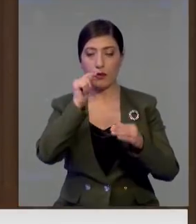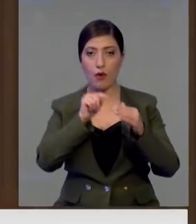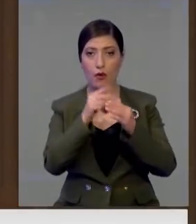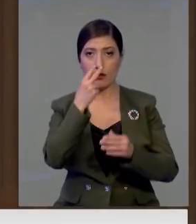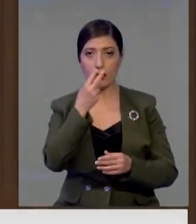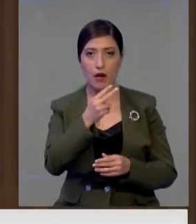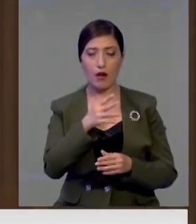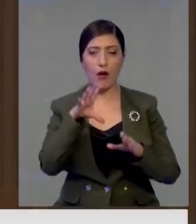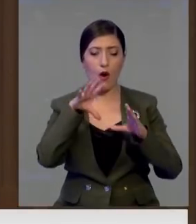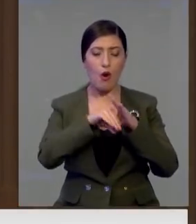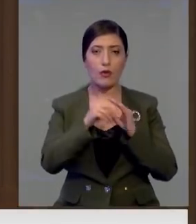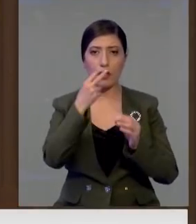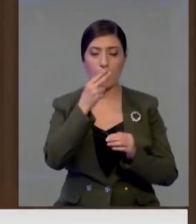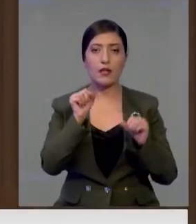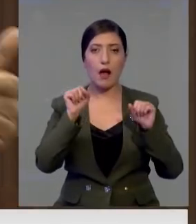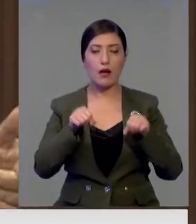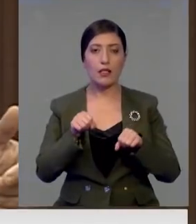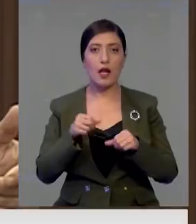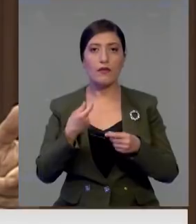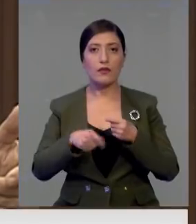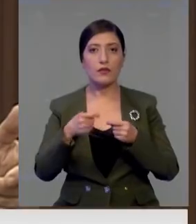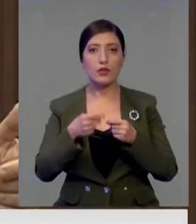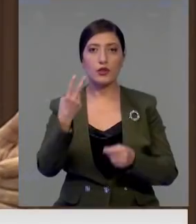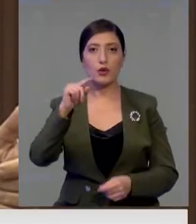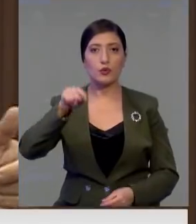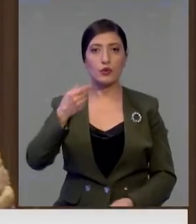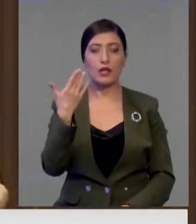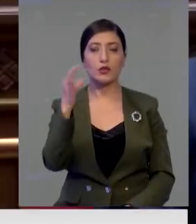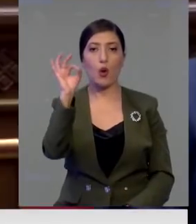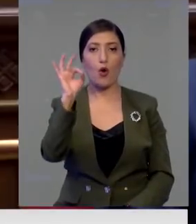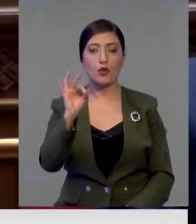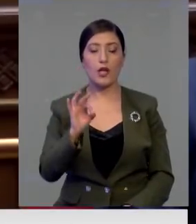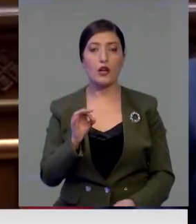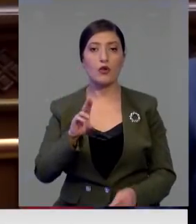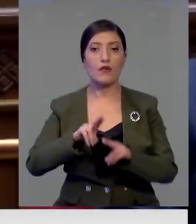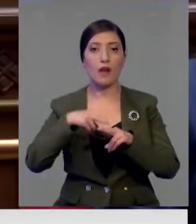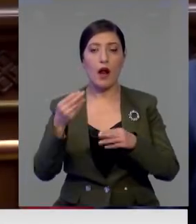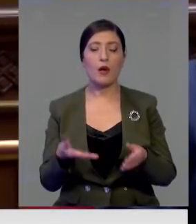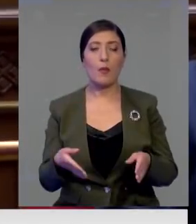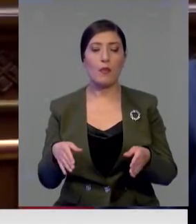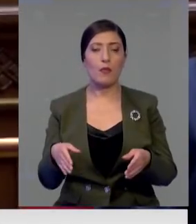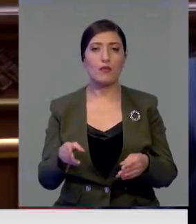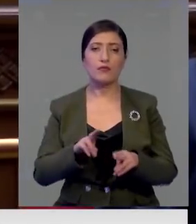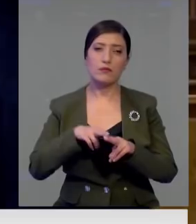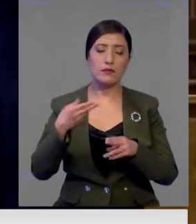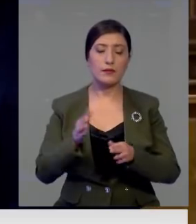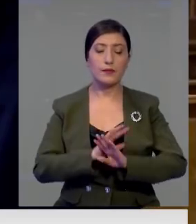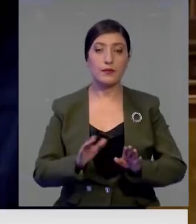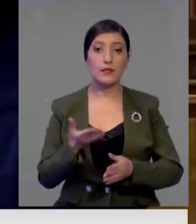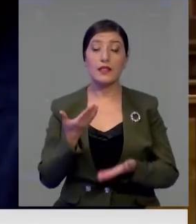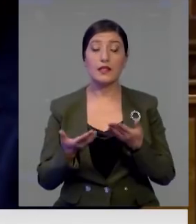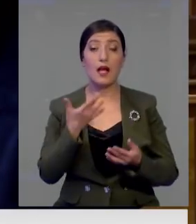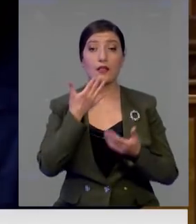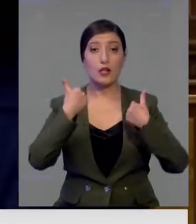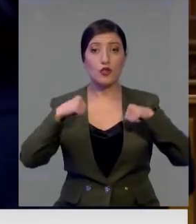անգամ վերցնել եւ ֆինանսավորել 2.5%-անոց վարկերը փակել։ Եթե խորհրդարանը դրական եզրակացություն տա, գործադիրը